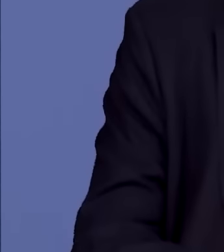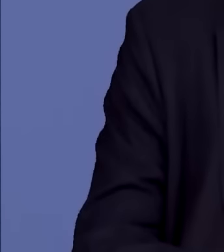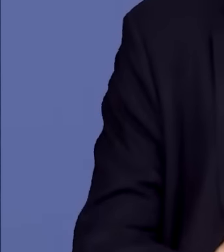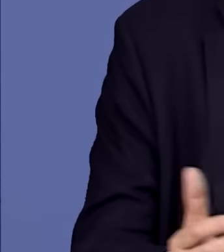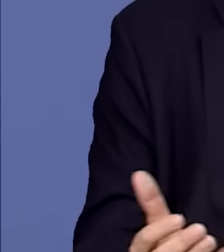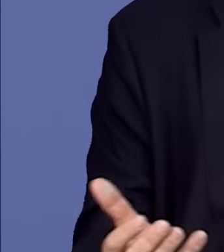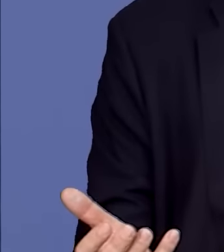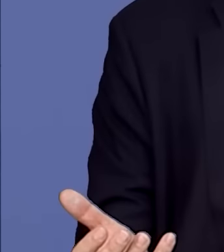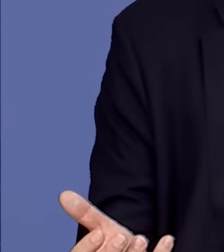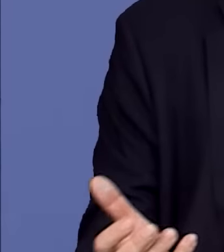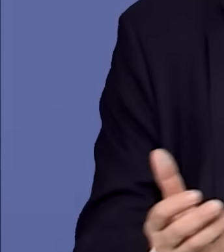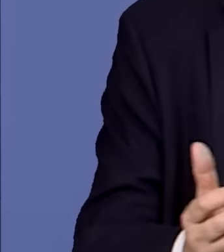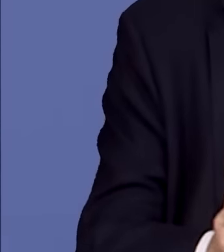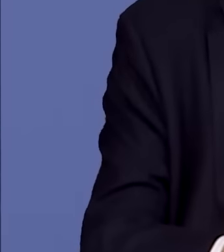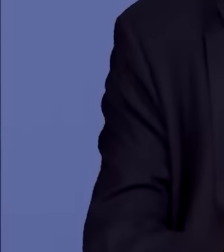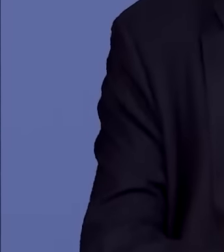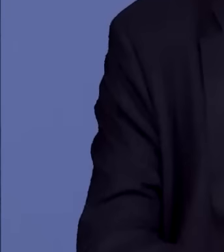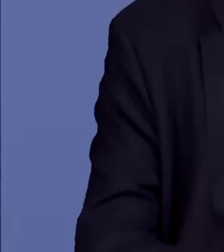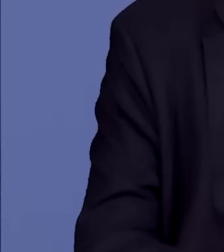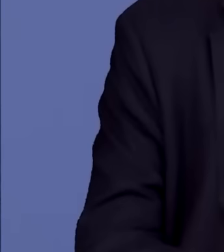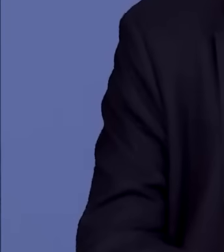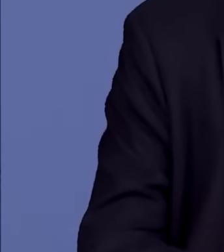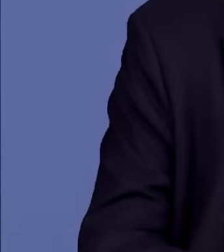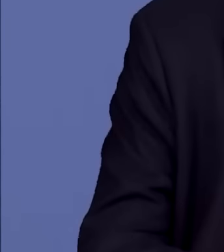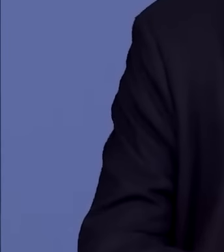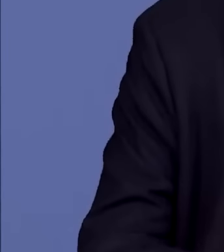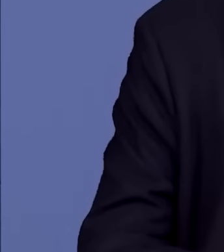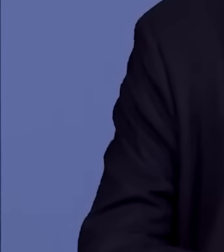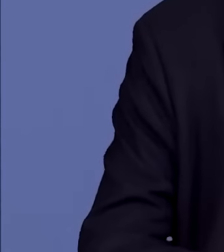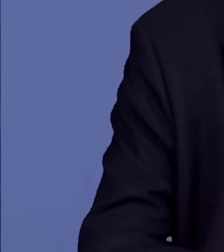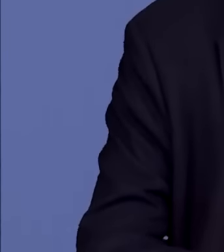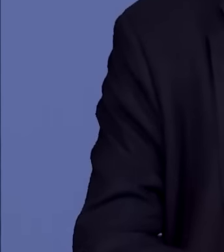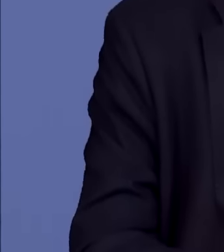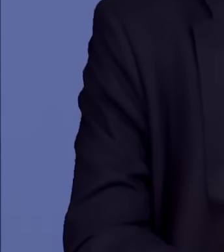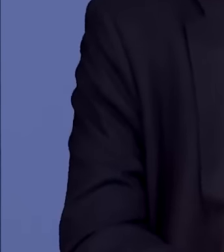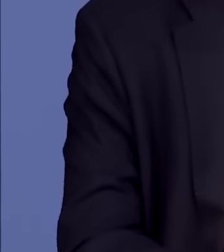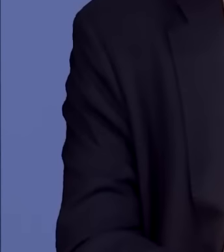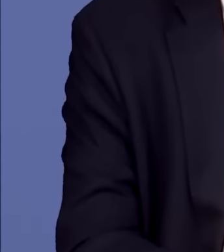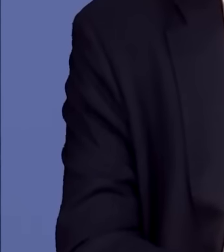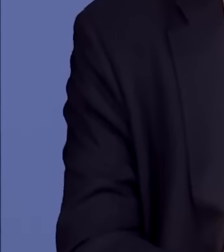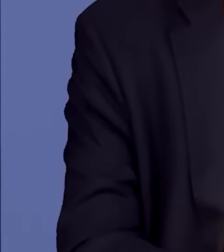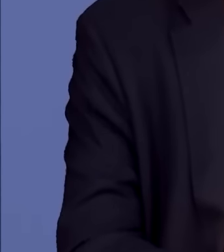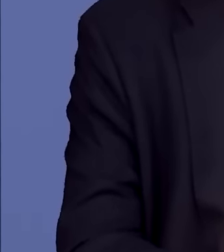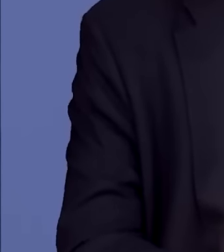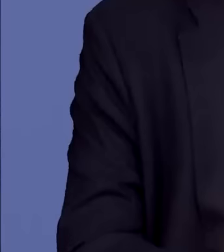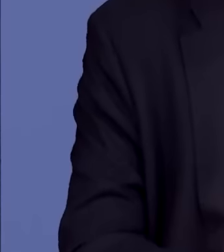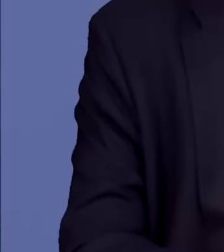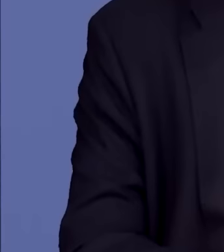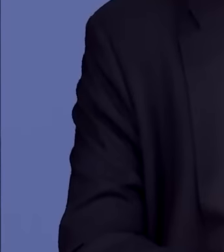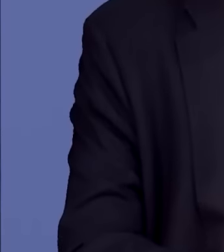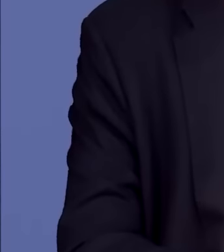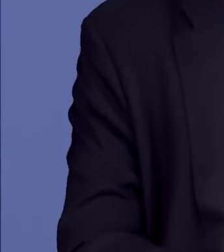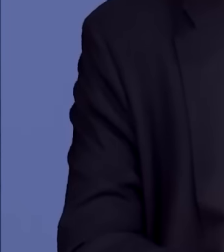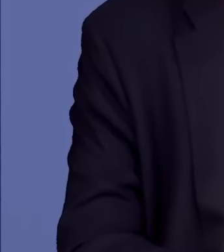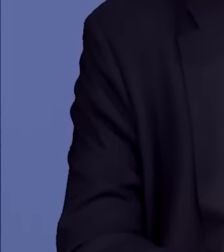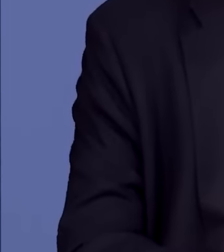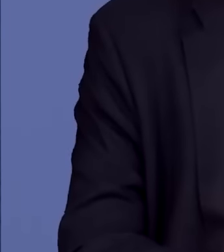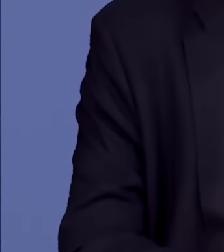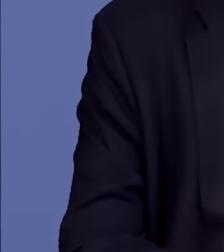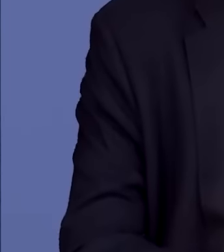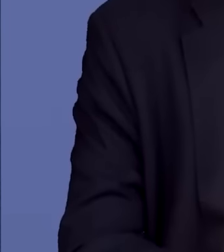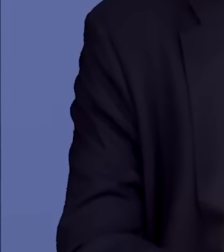wlen z jakim składem Komisji Europejskiej Tego jeszcze nie wiemy ale nie sądzę żeby to dalece od biegało od tego co